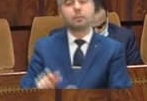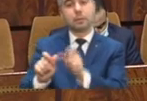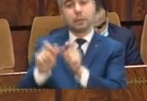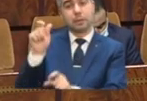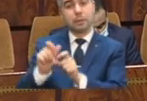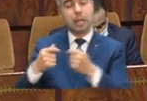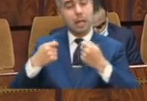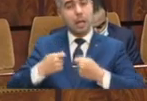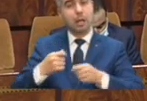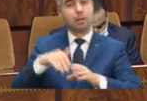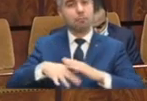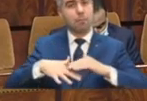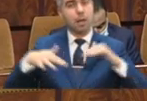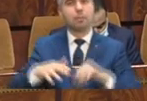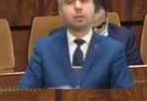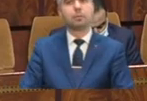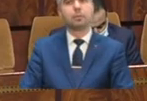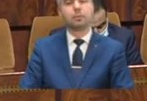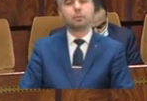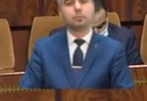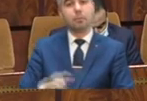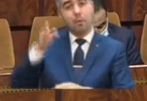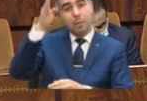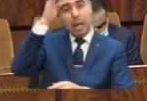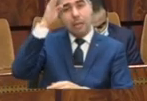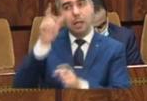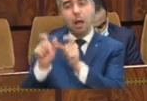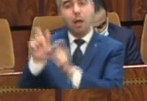النواب المحترمون، ديال الأطر المعطلة